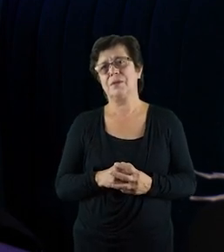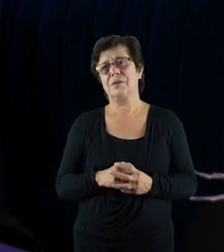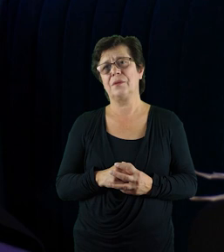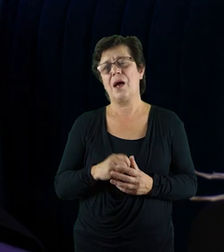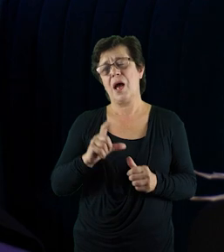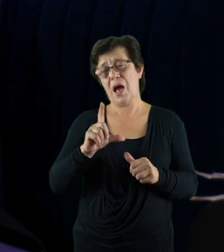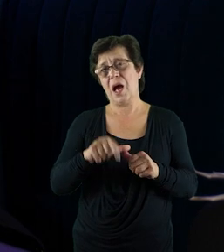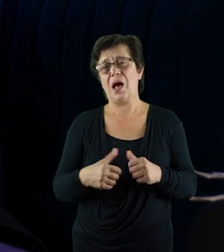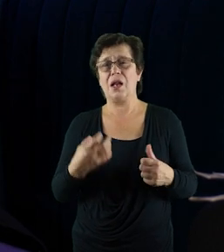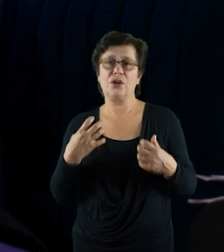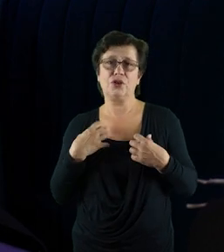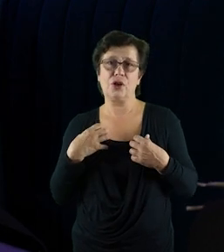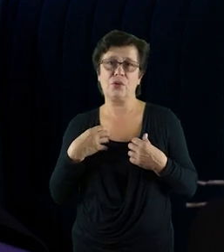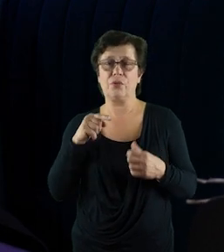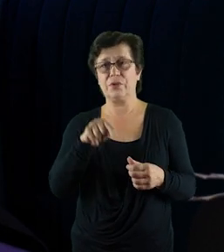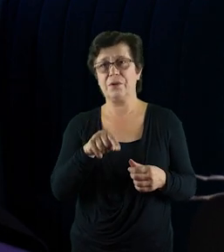nich.